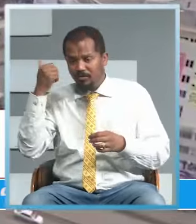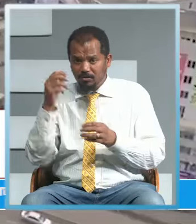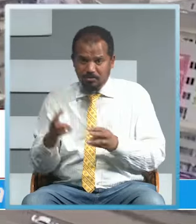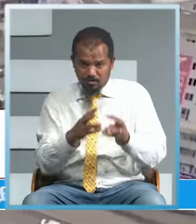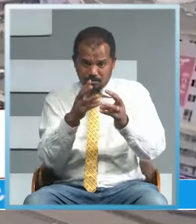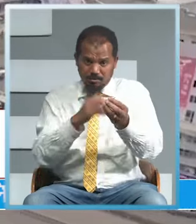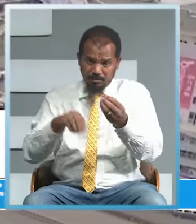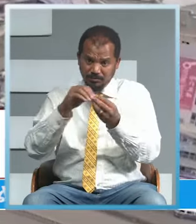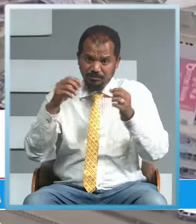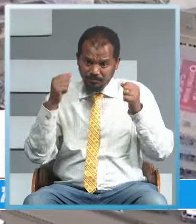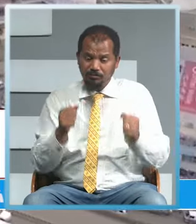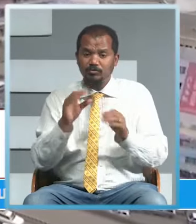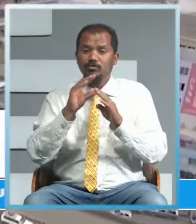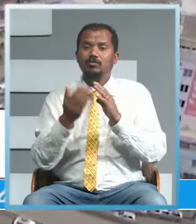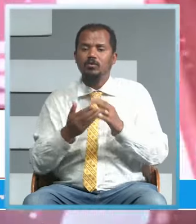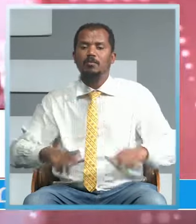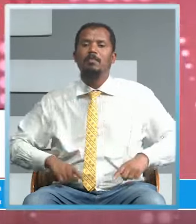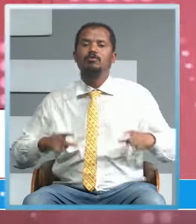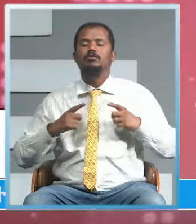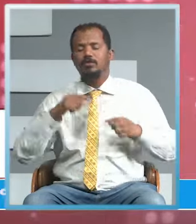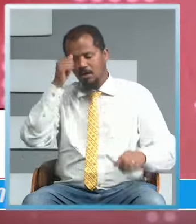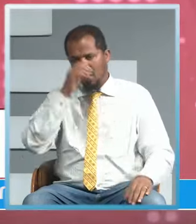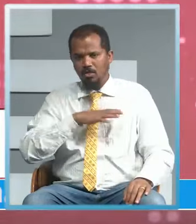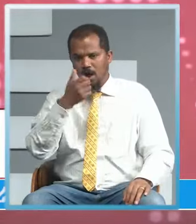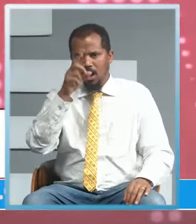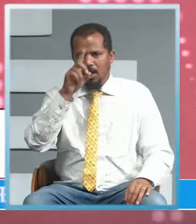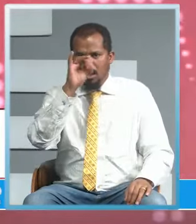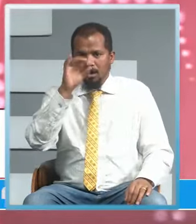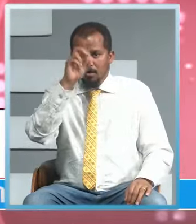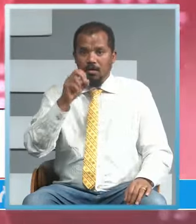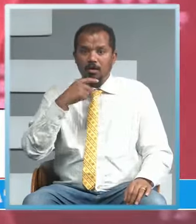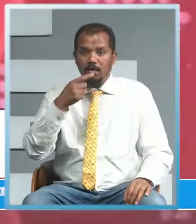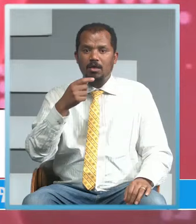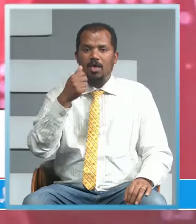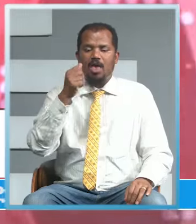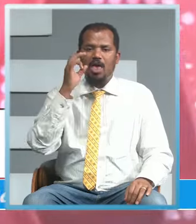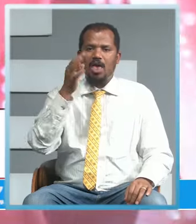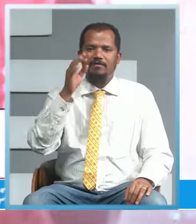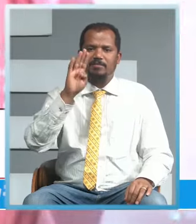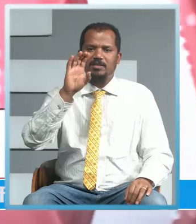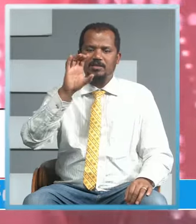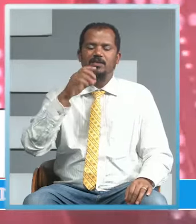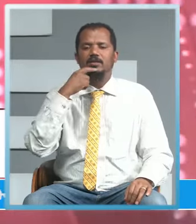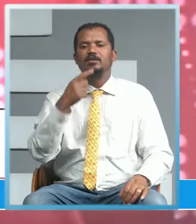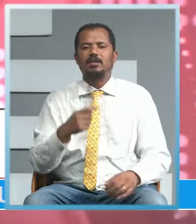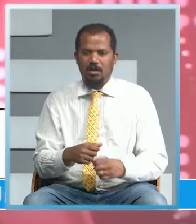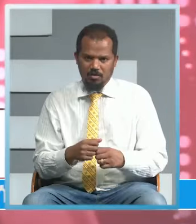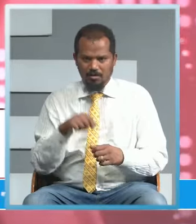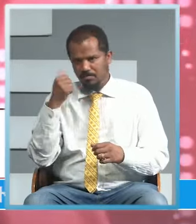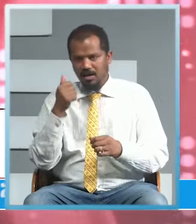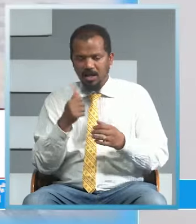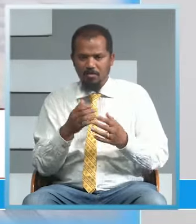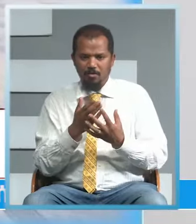ሌሎች መስመሮች ሊጨመሩ የሚችሉበት ሁኔታ መኖሩንም አቶ አያሌው መናገራቸውን ኤፍቢሲ